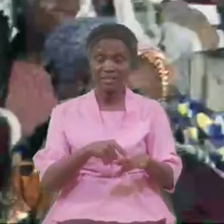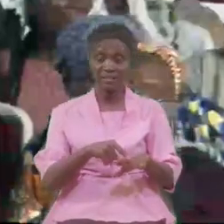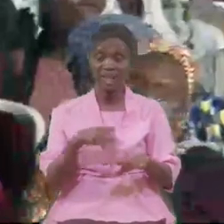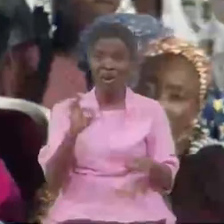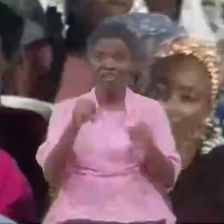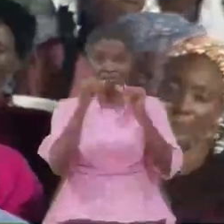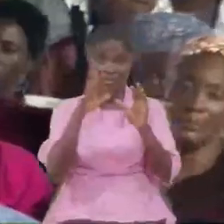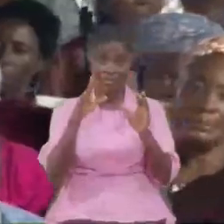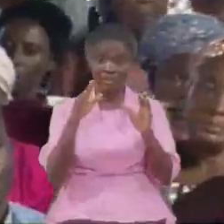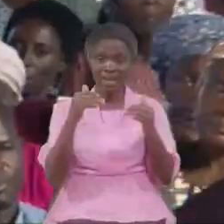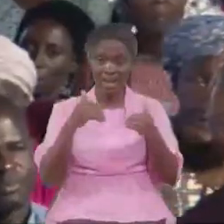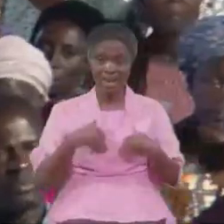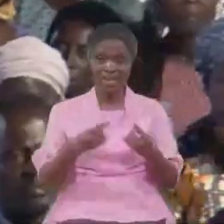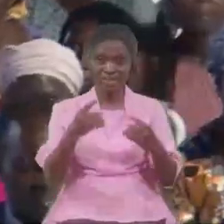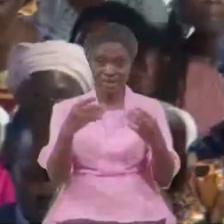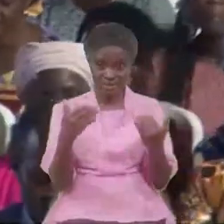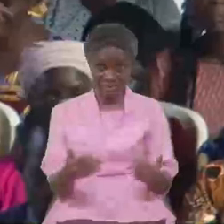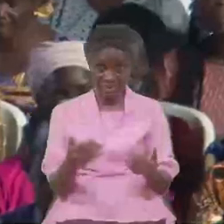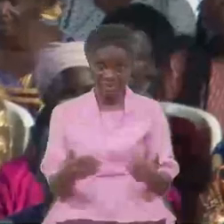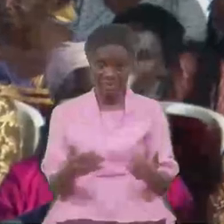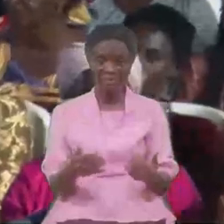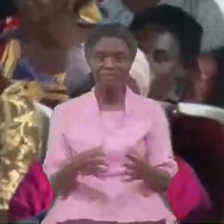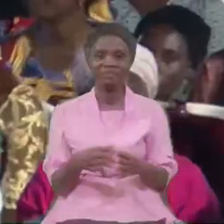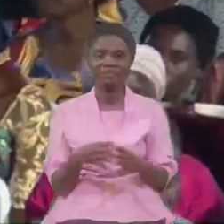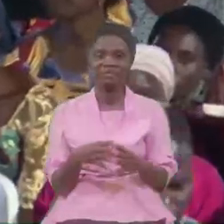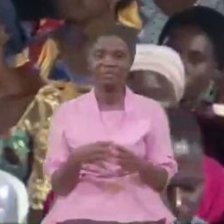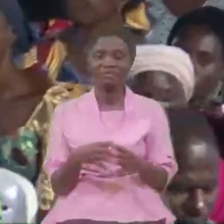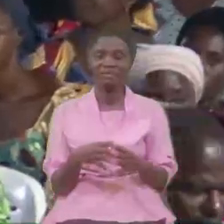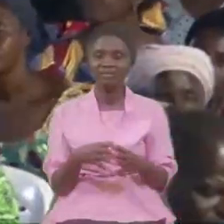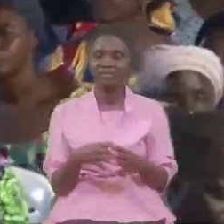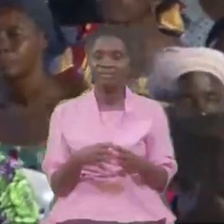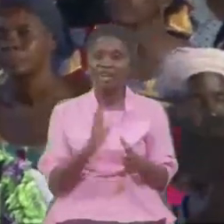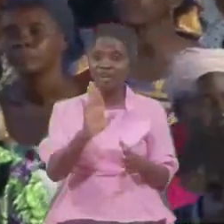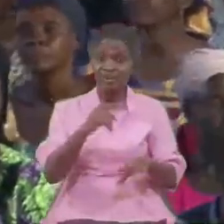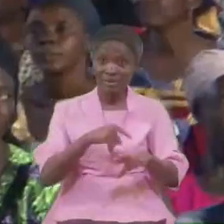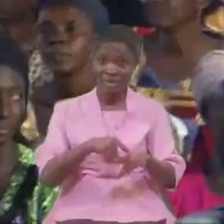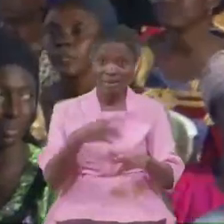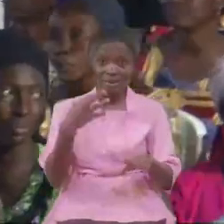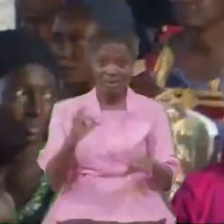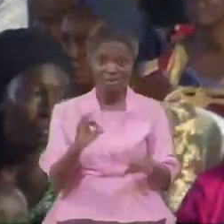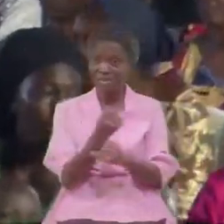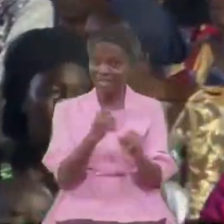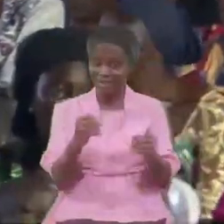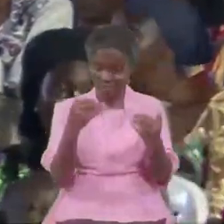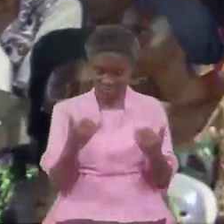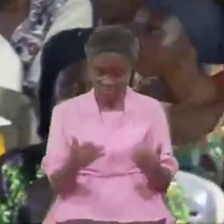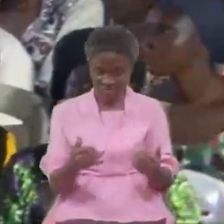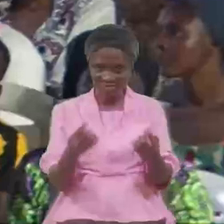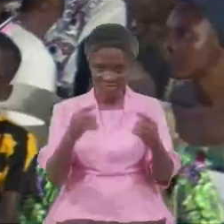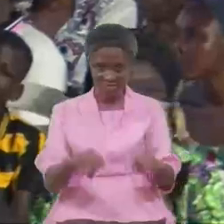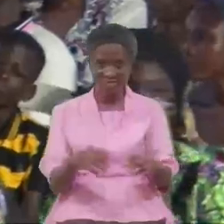Oui, votre heure de bénédiction sonne maintenant. La bénédiction de salut est maintenant venue.